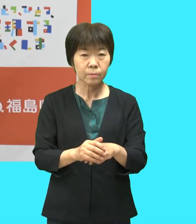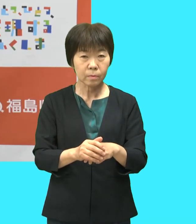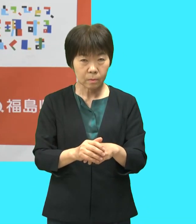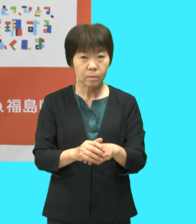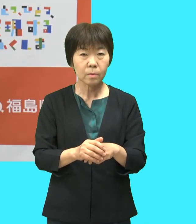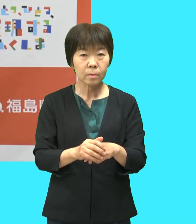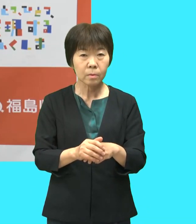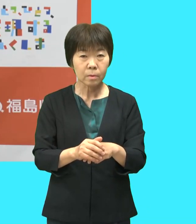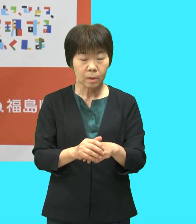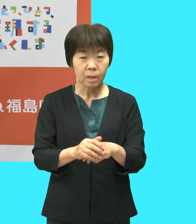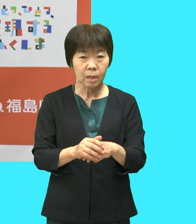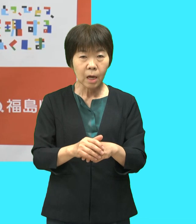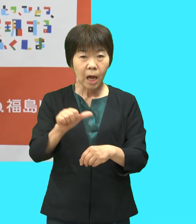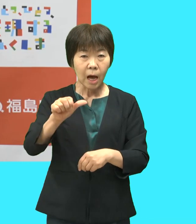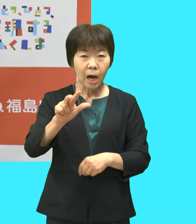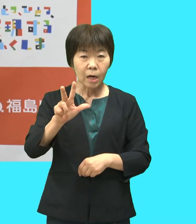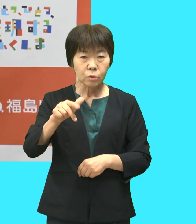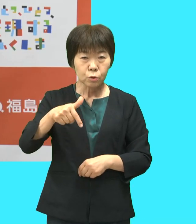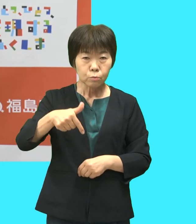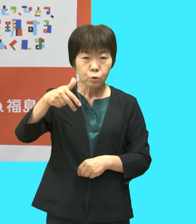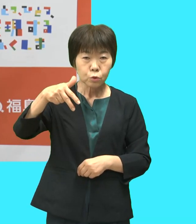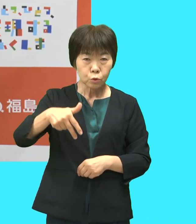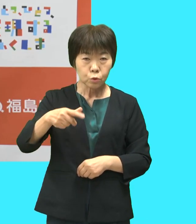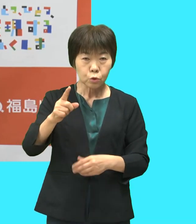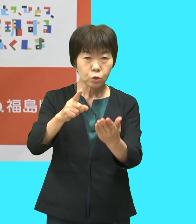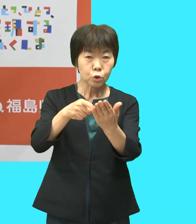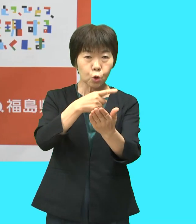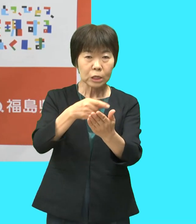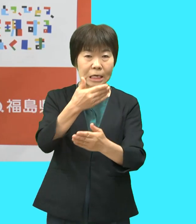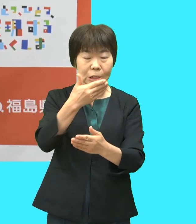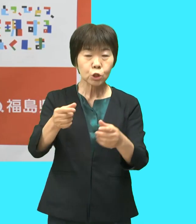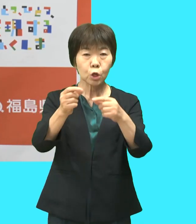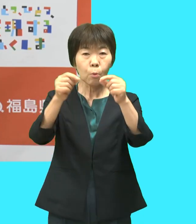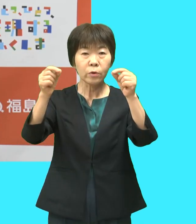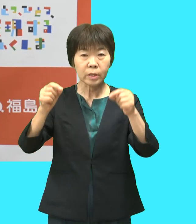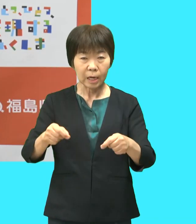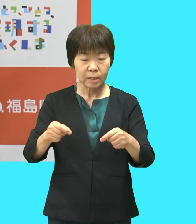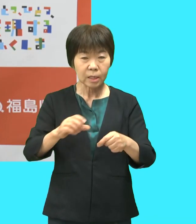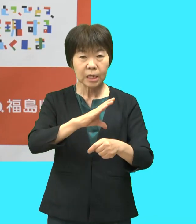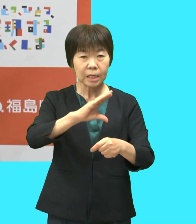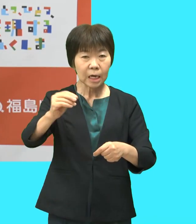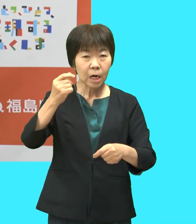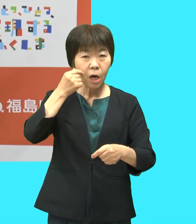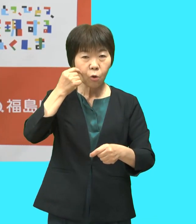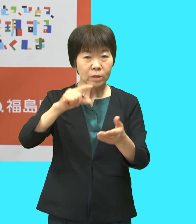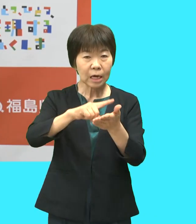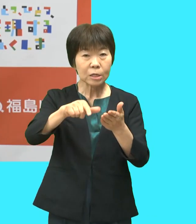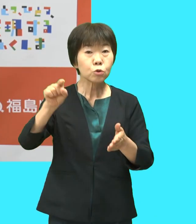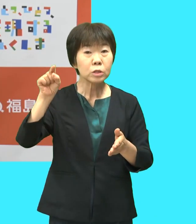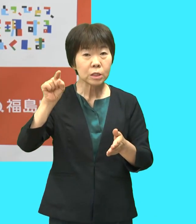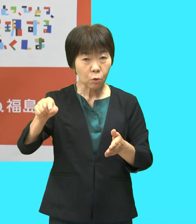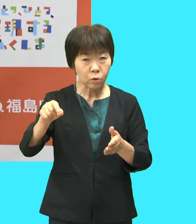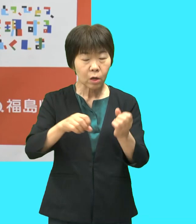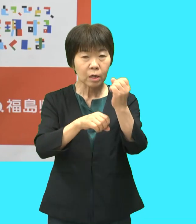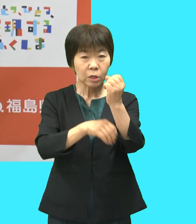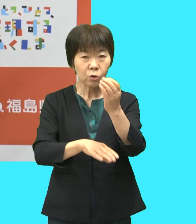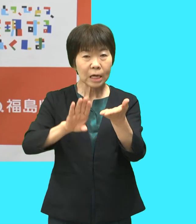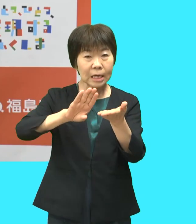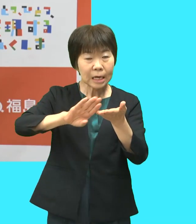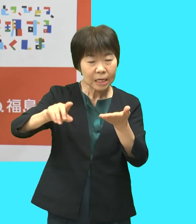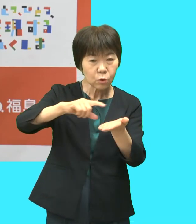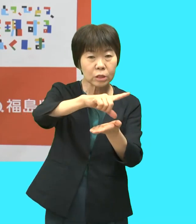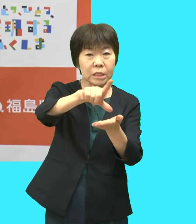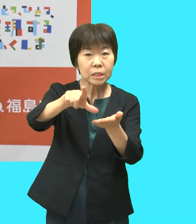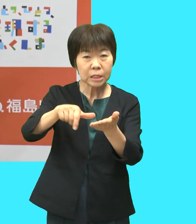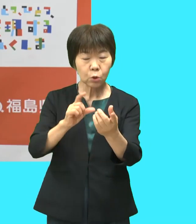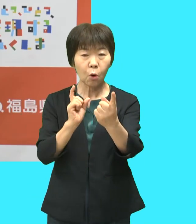と、アルプス処理水の問題、あるいは帰還困難区域における拠点外の地域に